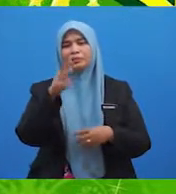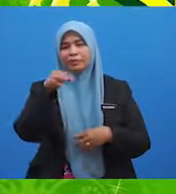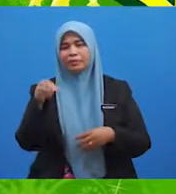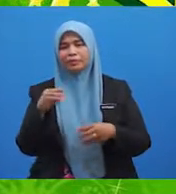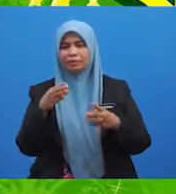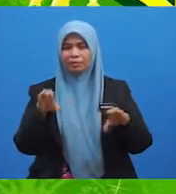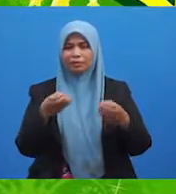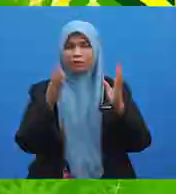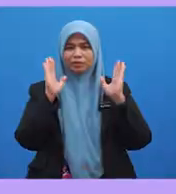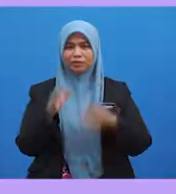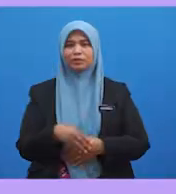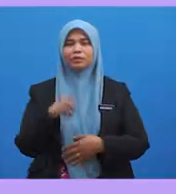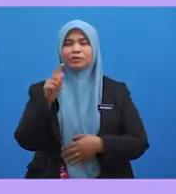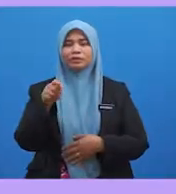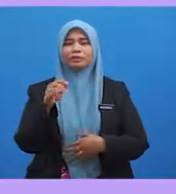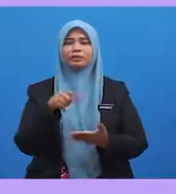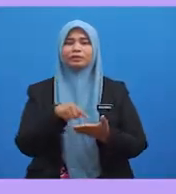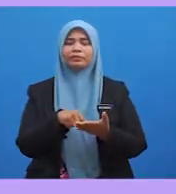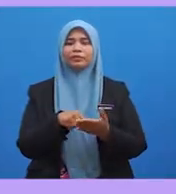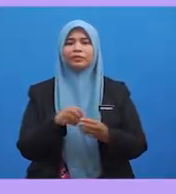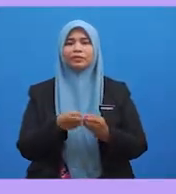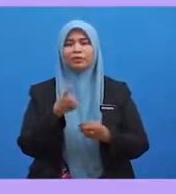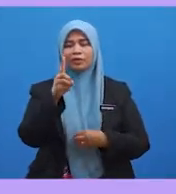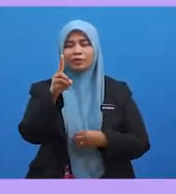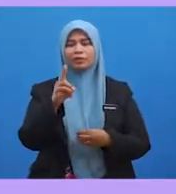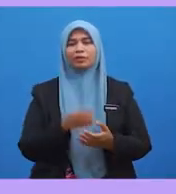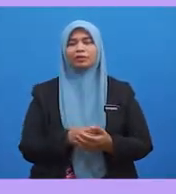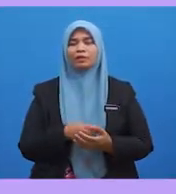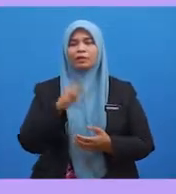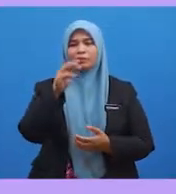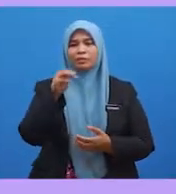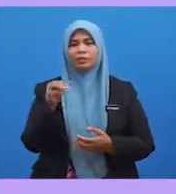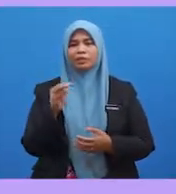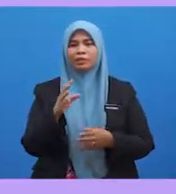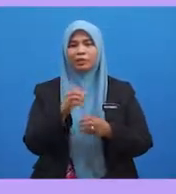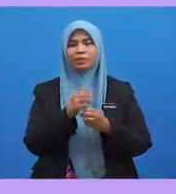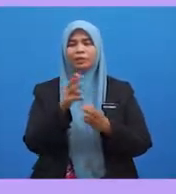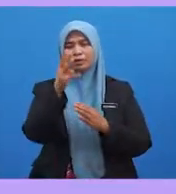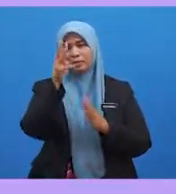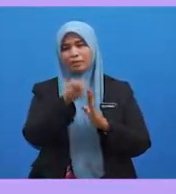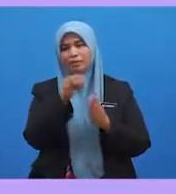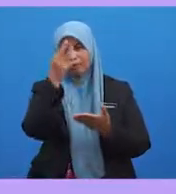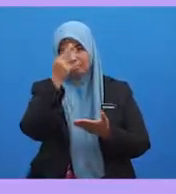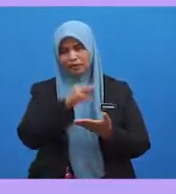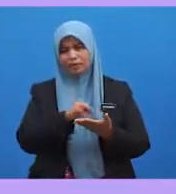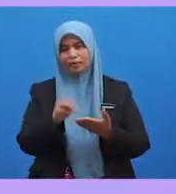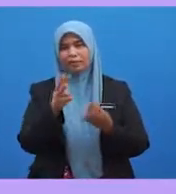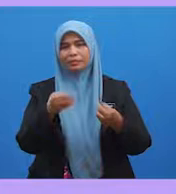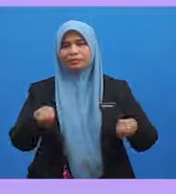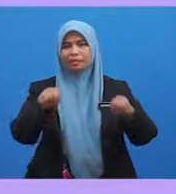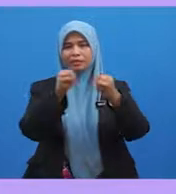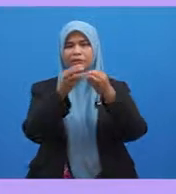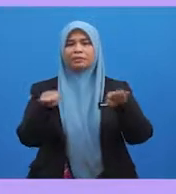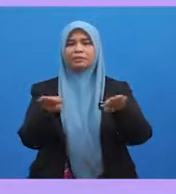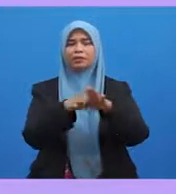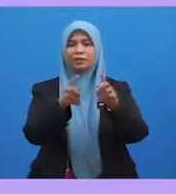melaksanakan solat sunat ini. Yang pertama, murid-murid dapat memuliakan masjid sebagai